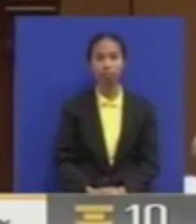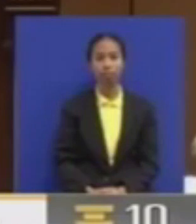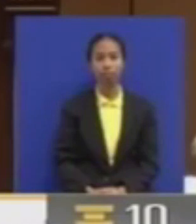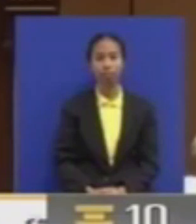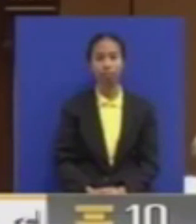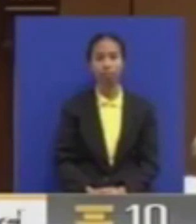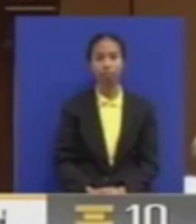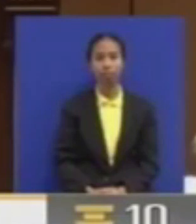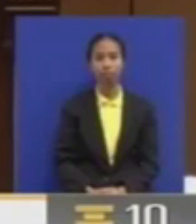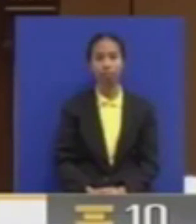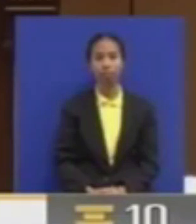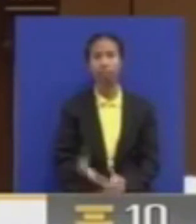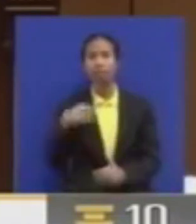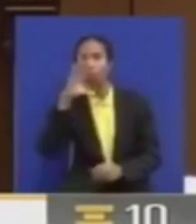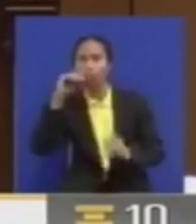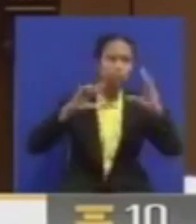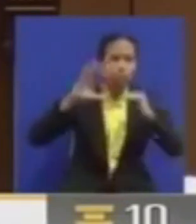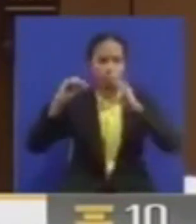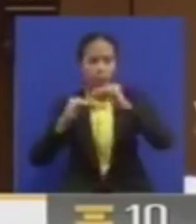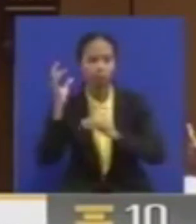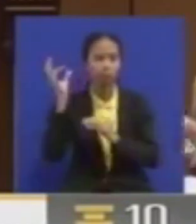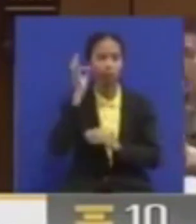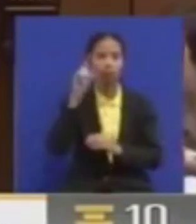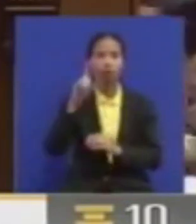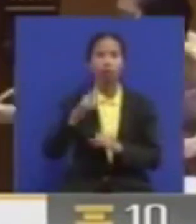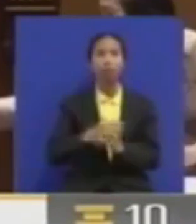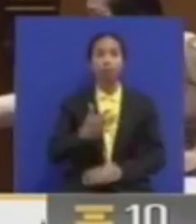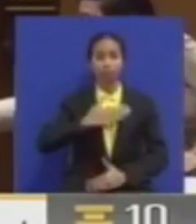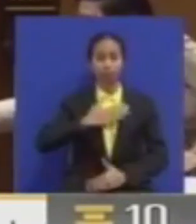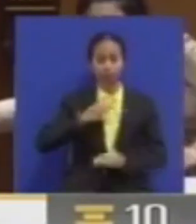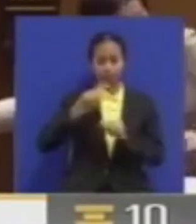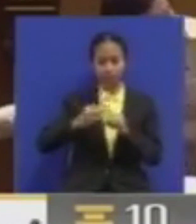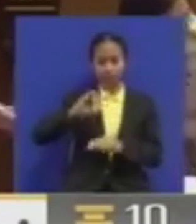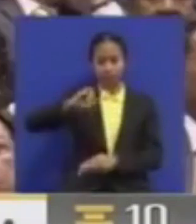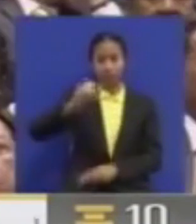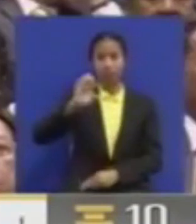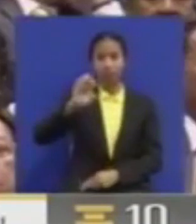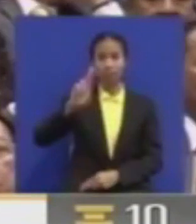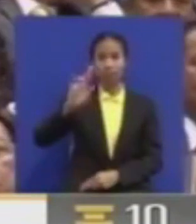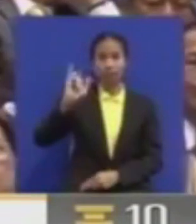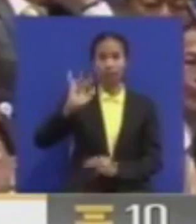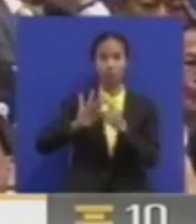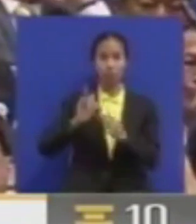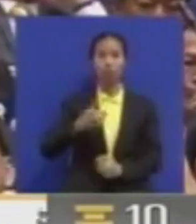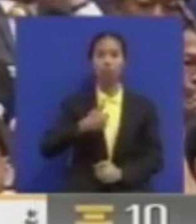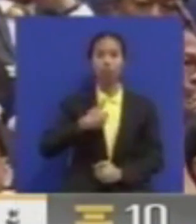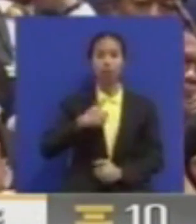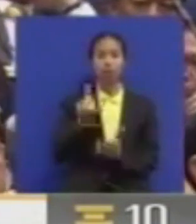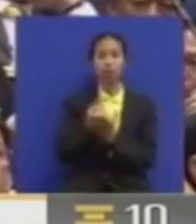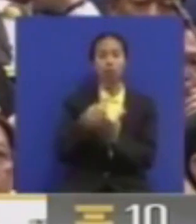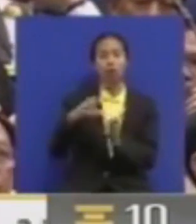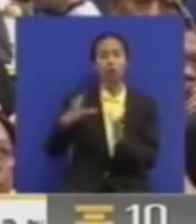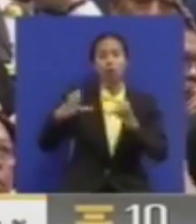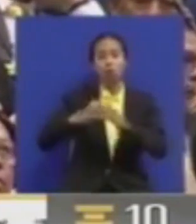ชัยนาทอัครวัฒน์อัศวเหมสมุทรปราการของพลังประชารัฐหมดนะคะนายอนุชาน้อยวงจากพิษณุโลก